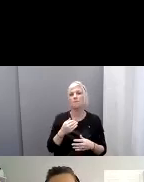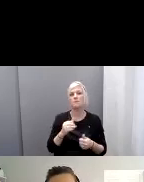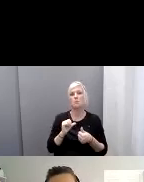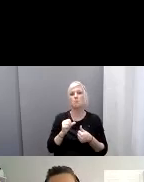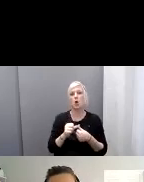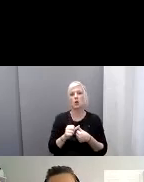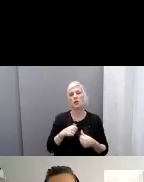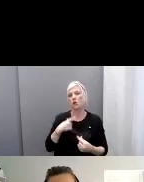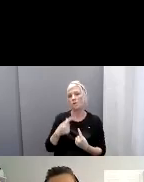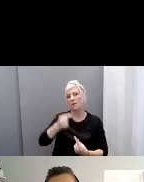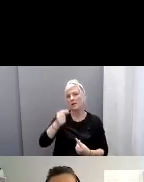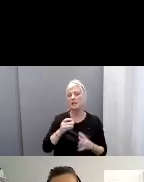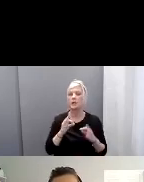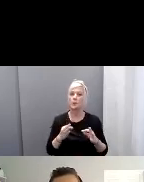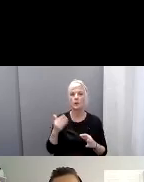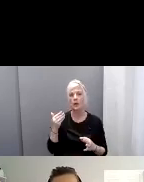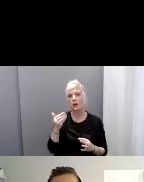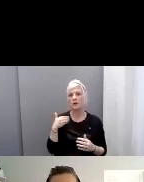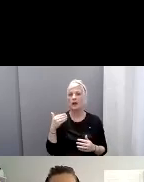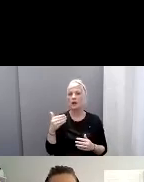går i relationen.